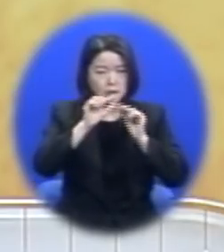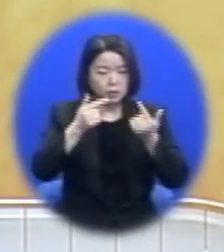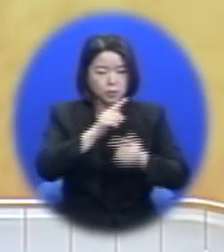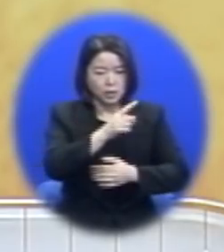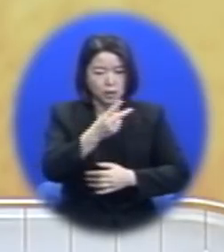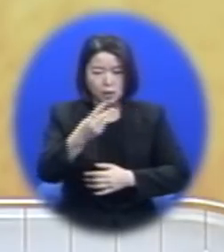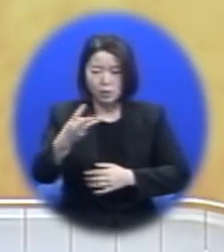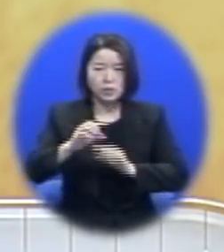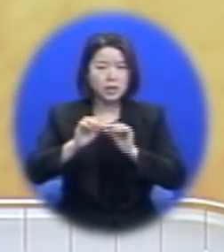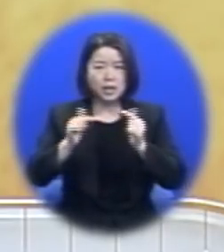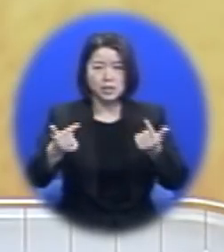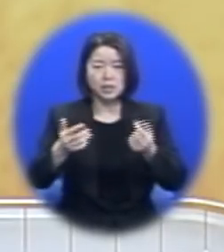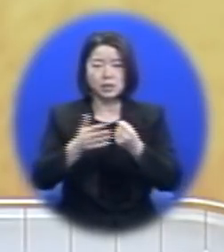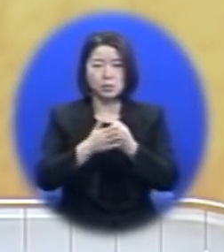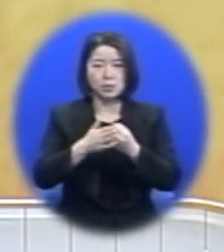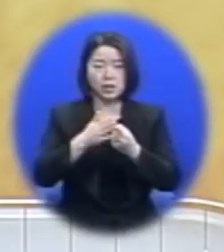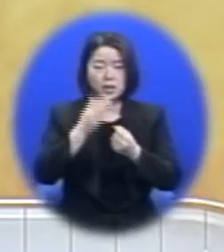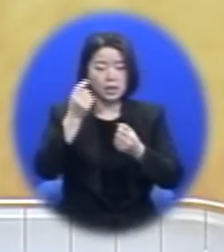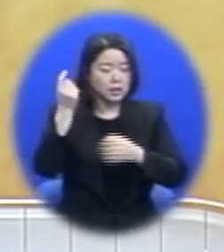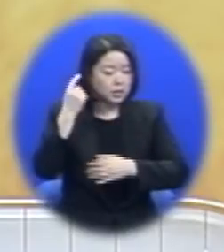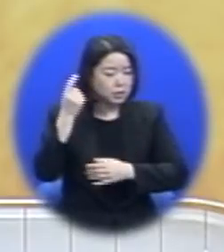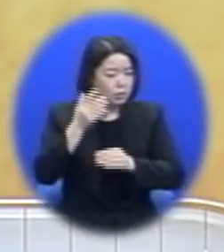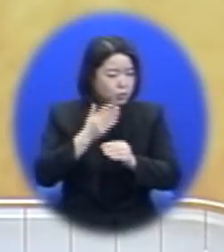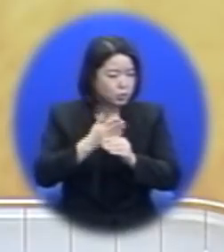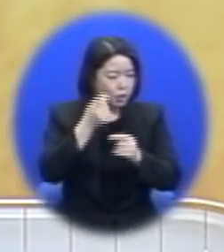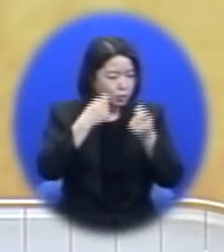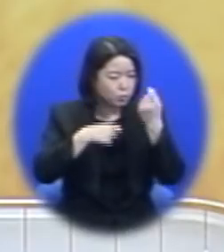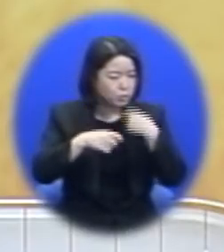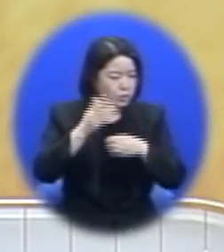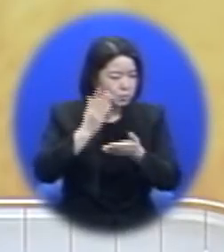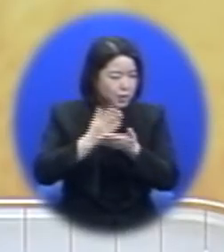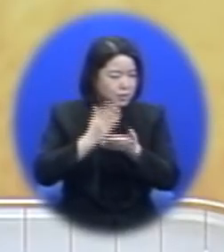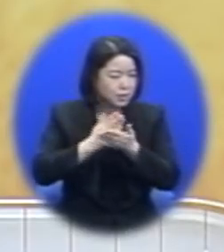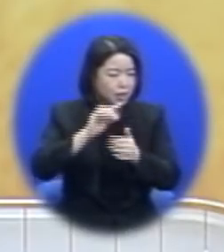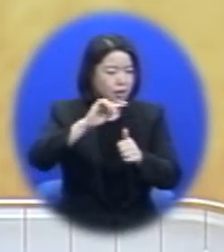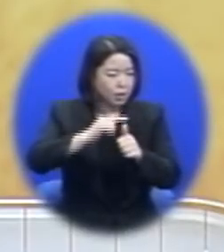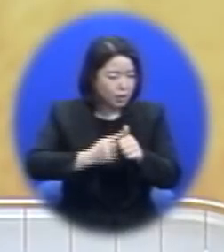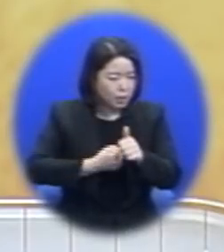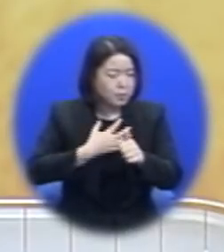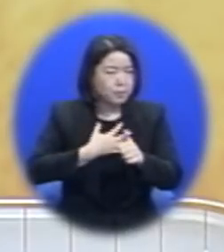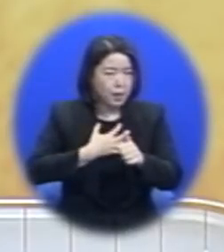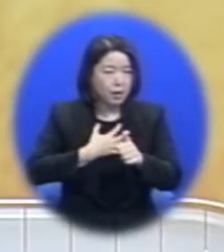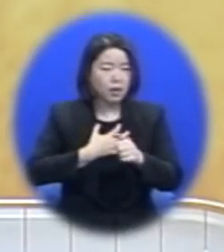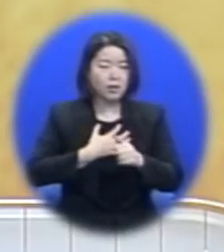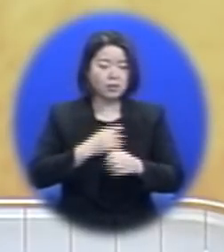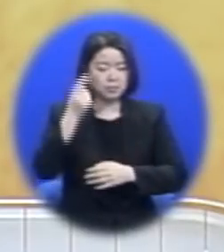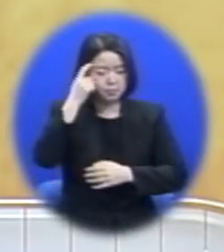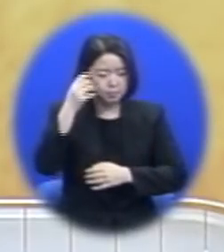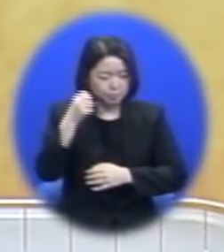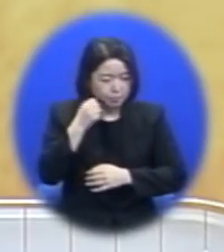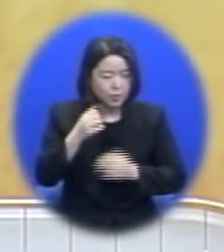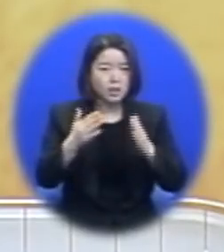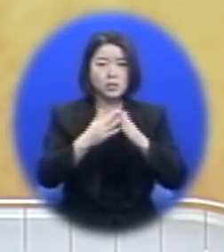아니었기에 듣는 내내 울지 말자 스스로를 다독이며 겨우 정신을 붙들고 집으로